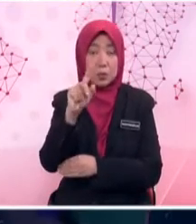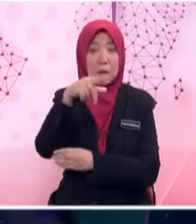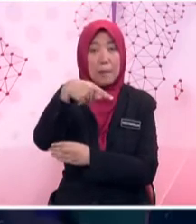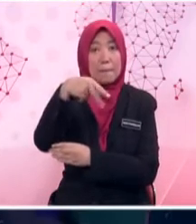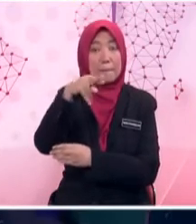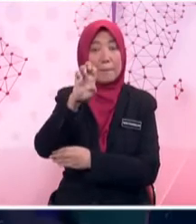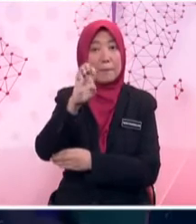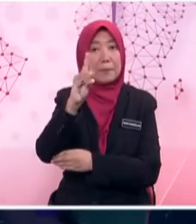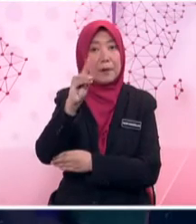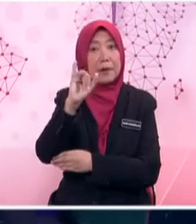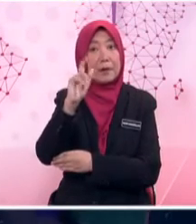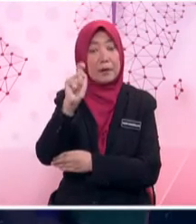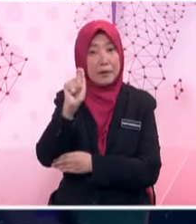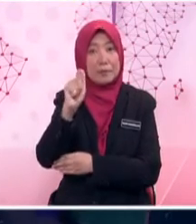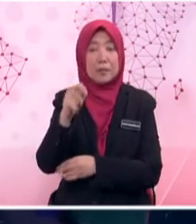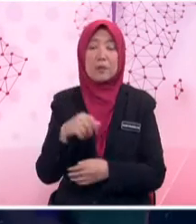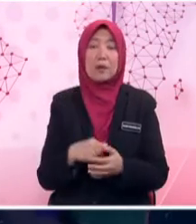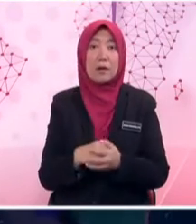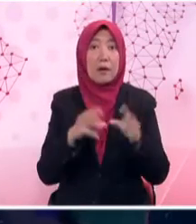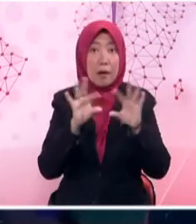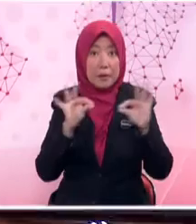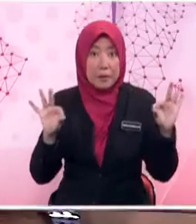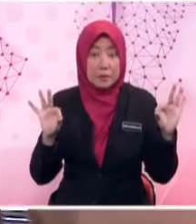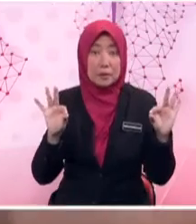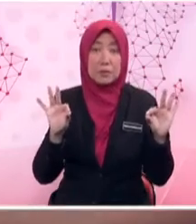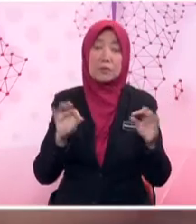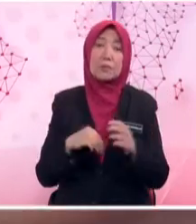tunggal ada empat, iaitu ayat penyata,